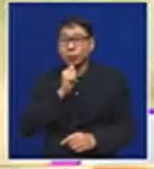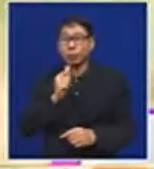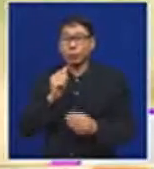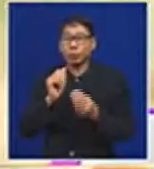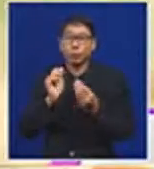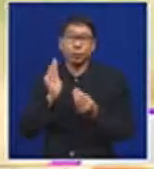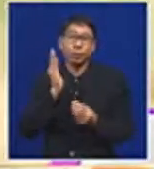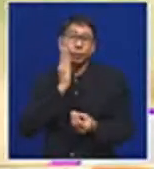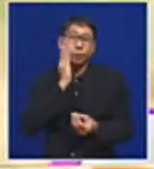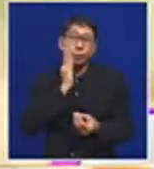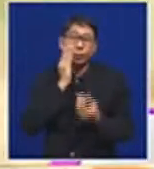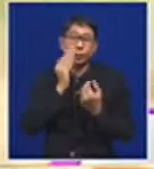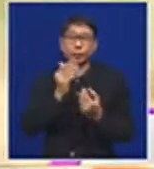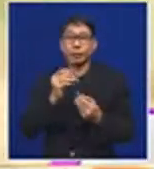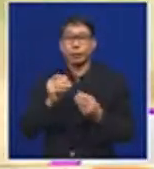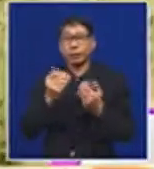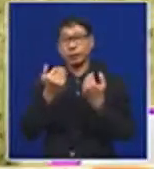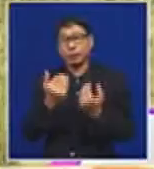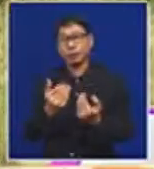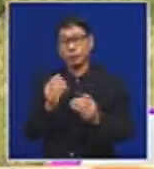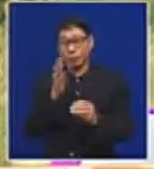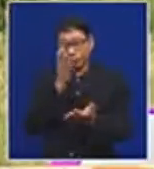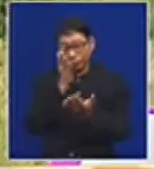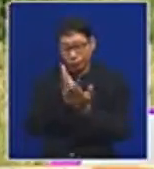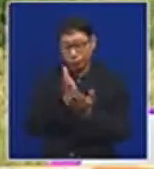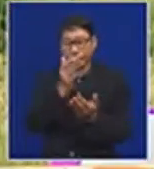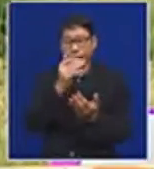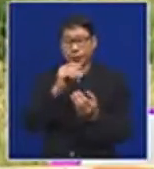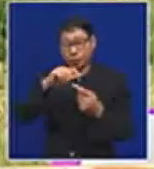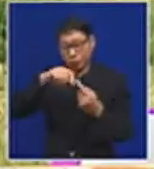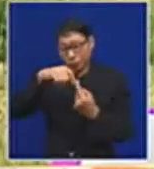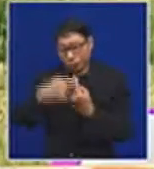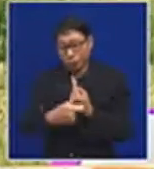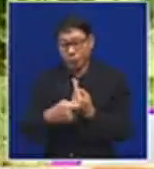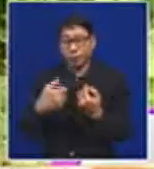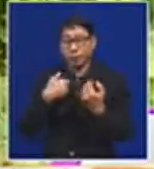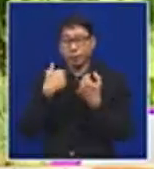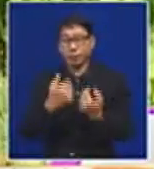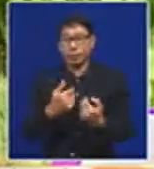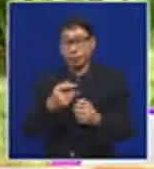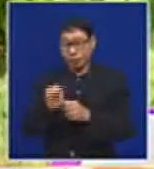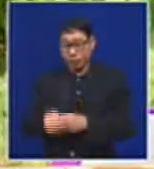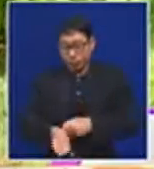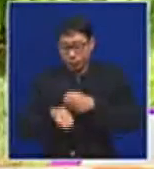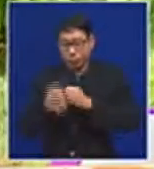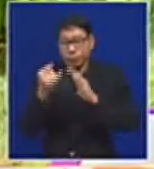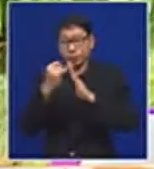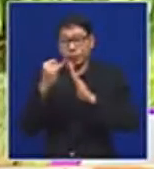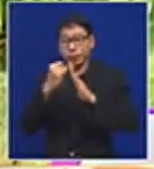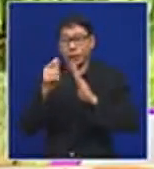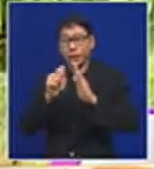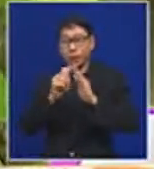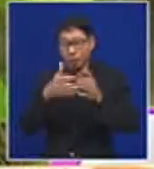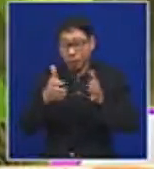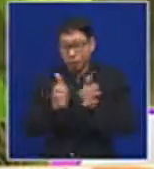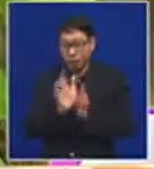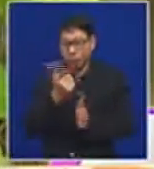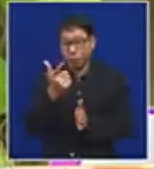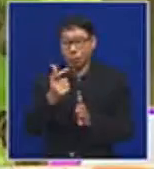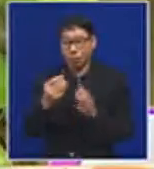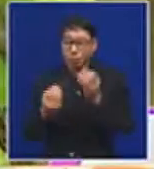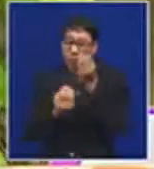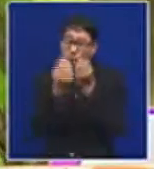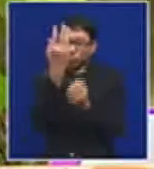ทศดอกแครดอกขจรฝรั่งและกล้วยที่นายเสน่ห์ตู้พิจิตรเกษตรกรจังหวัดอ่างทองปลูกไว้เพื่อข